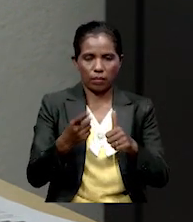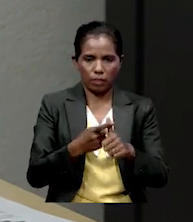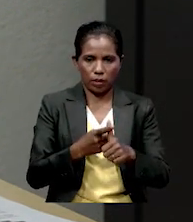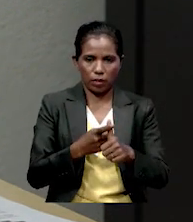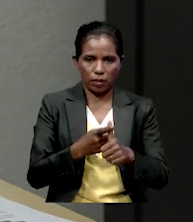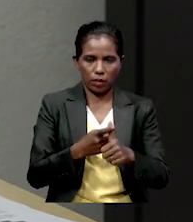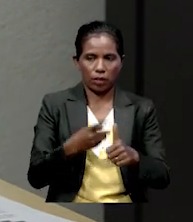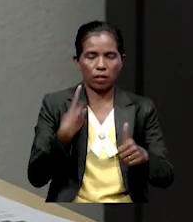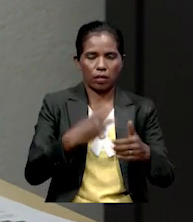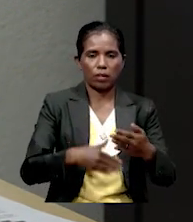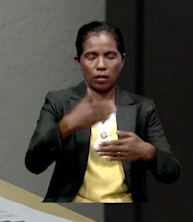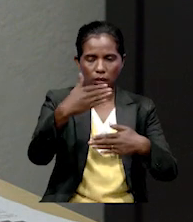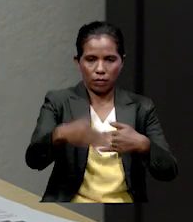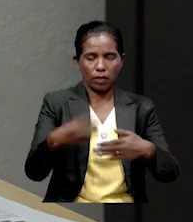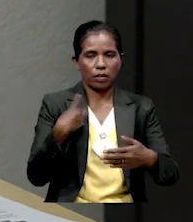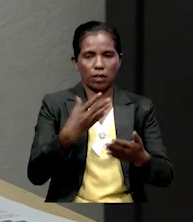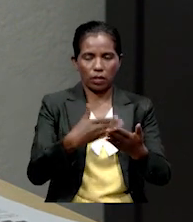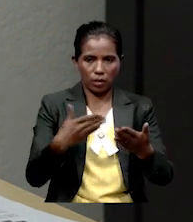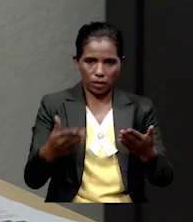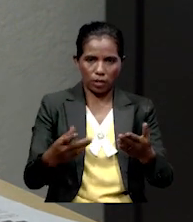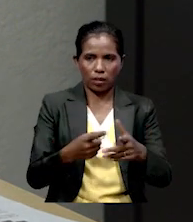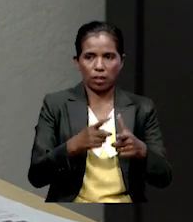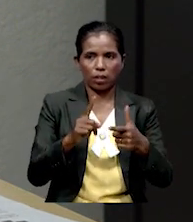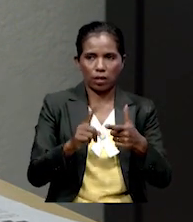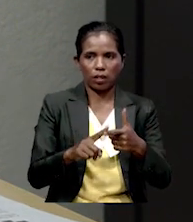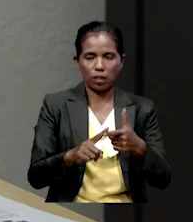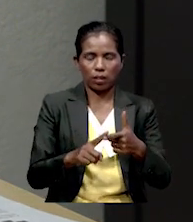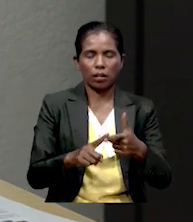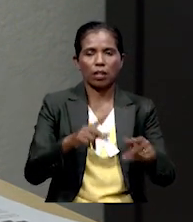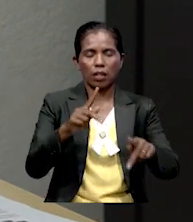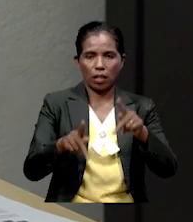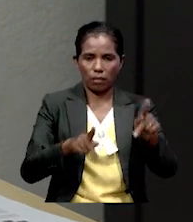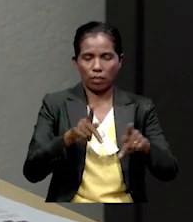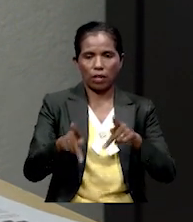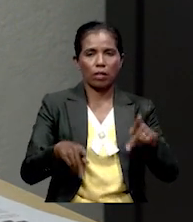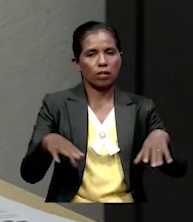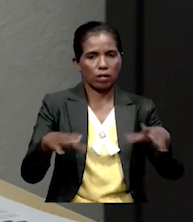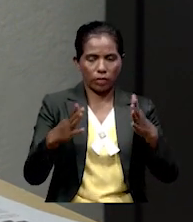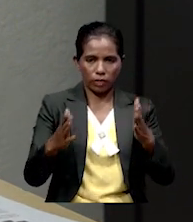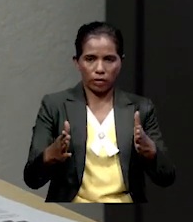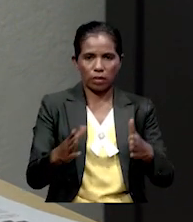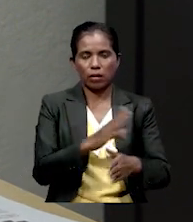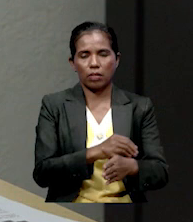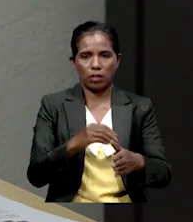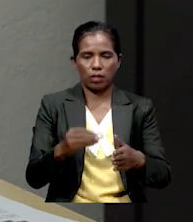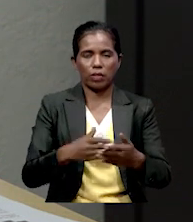ultrapasa itene equipamentos, ultrapasa itene recurso, ultrapasa itene